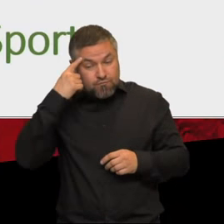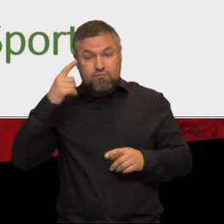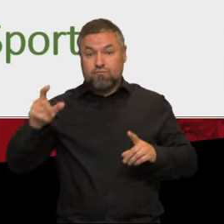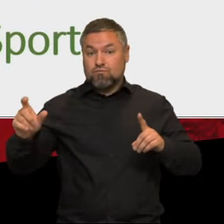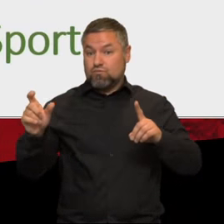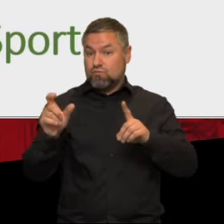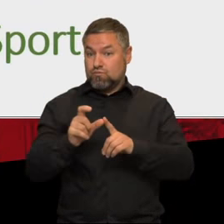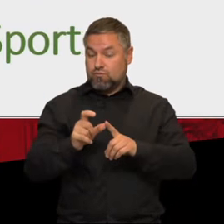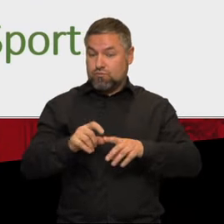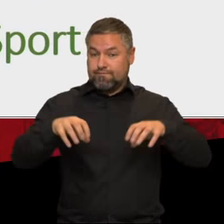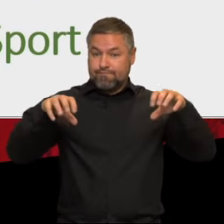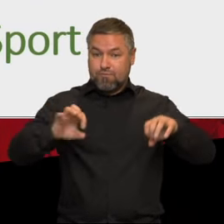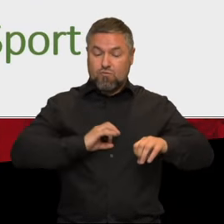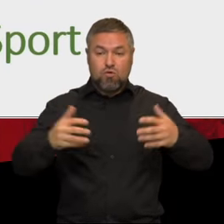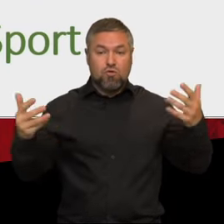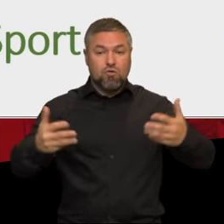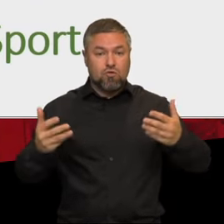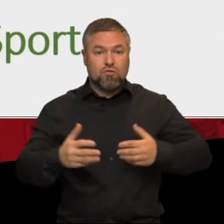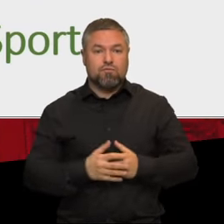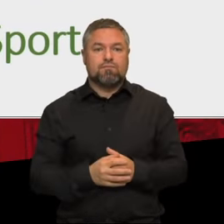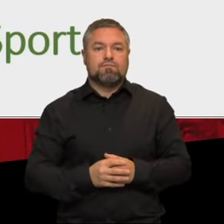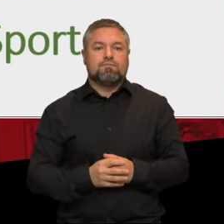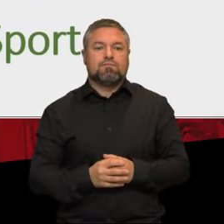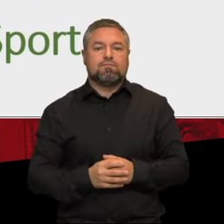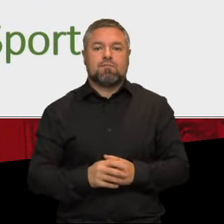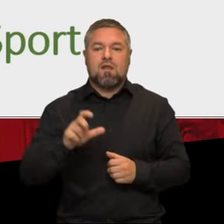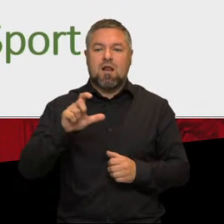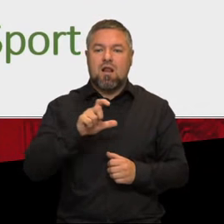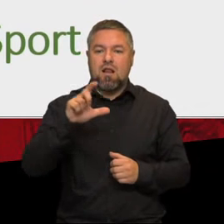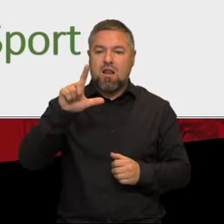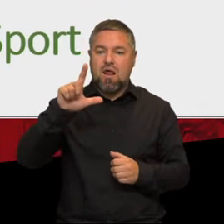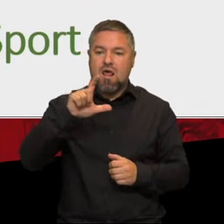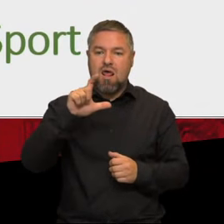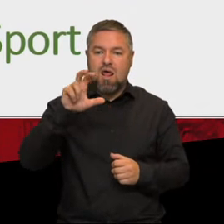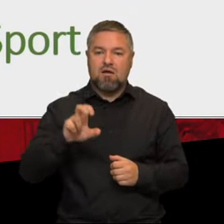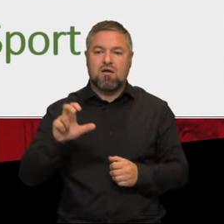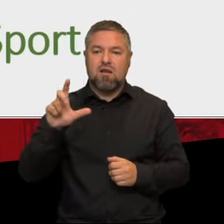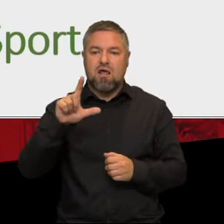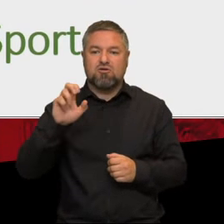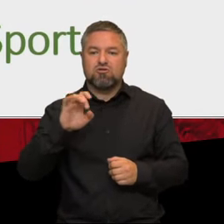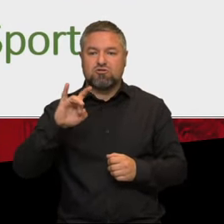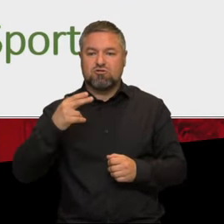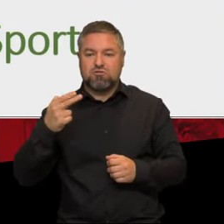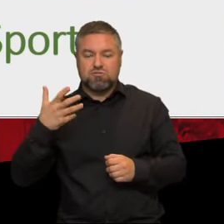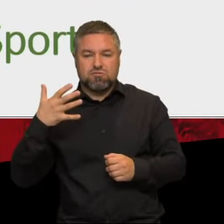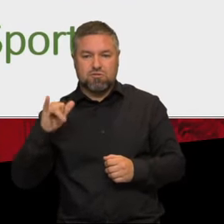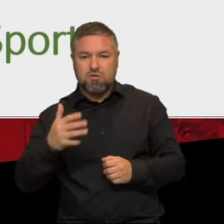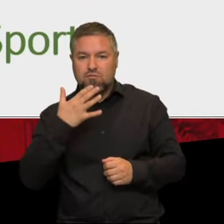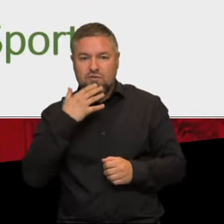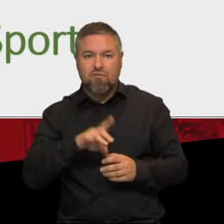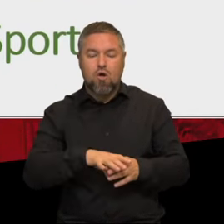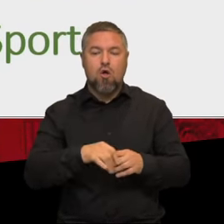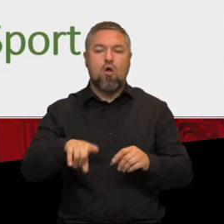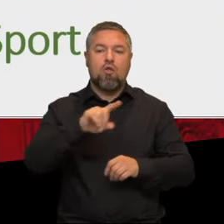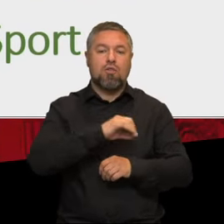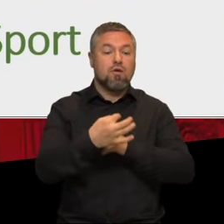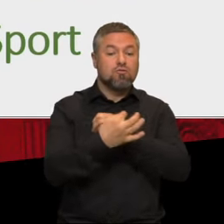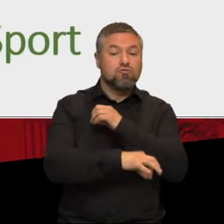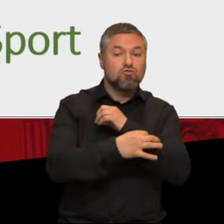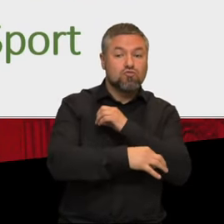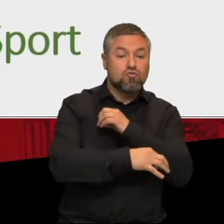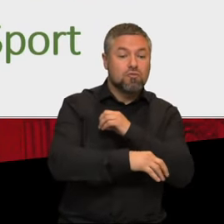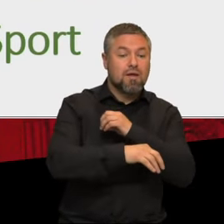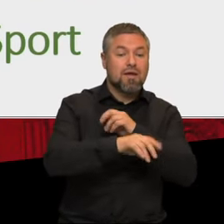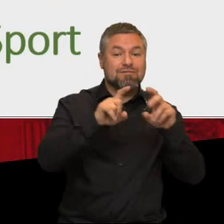słowa prezesa mojego klubu, pana doktora Lecha Leszczyńskiego, który rzucił takie hasło od Uniwersjady do